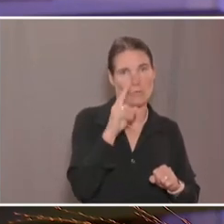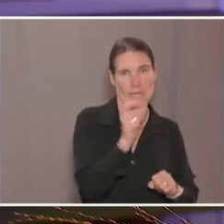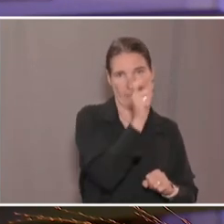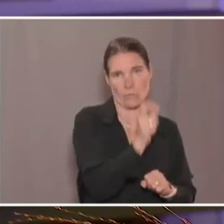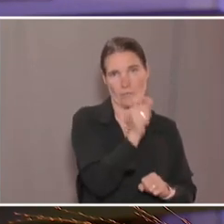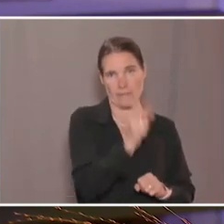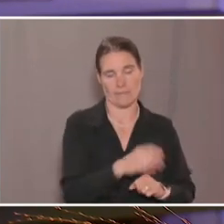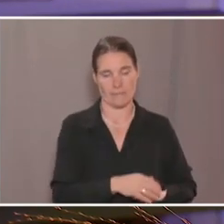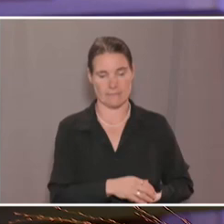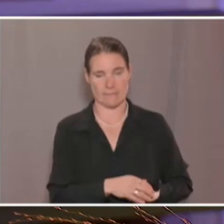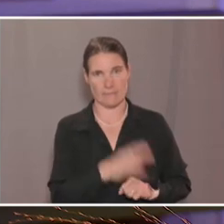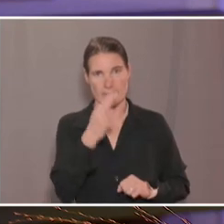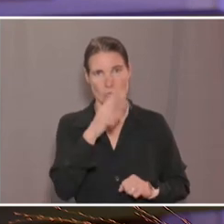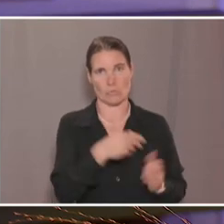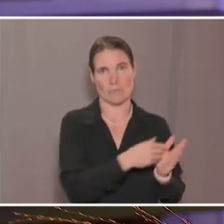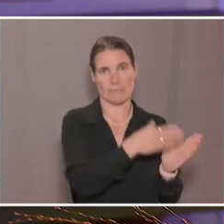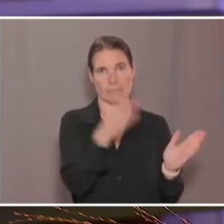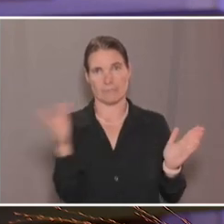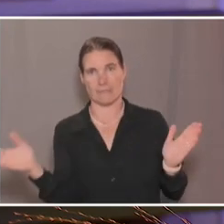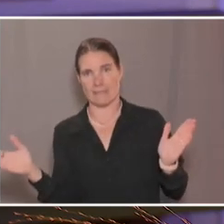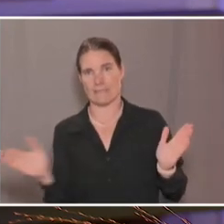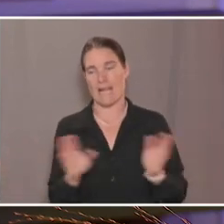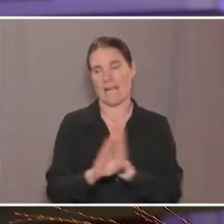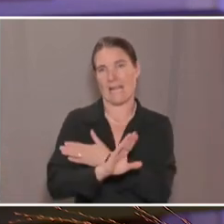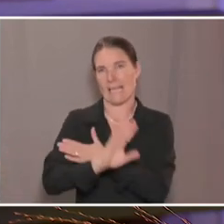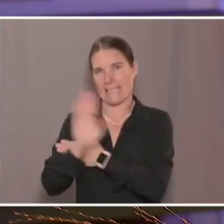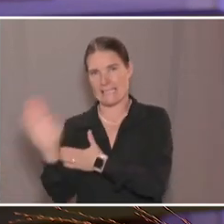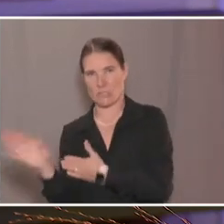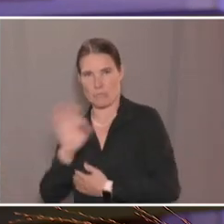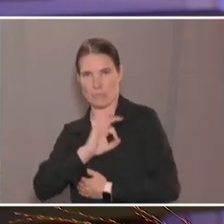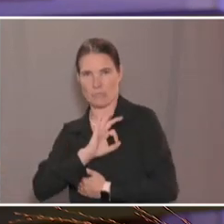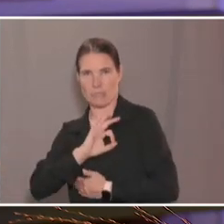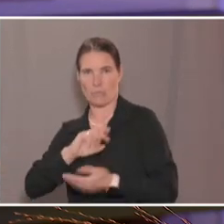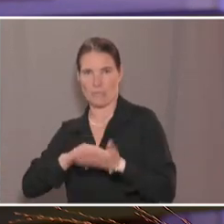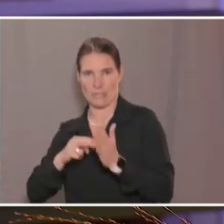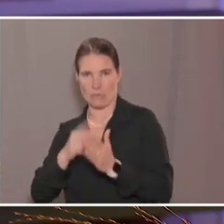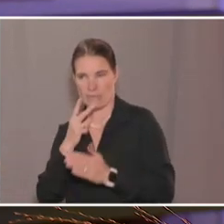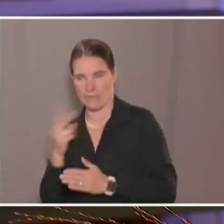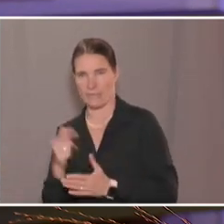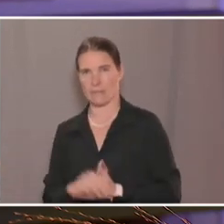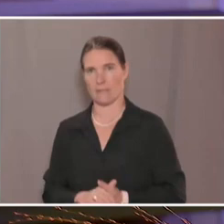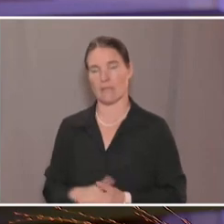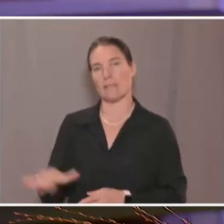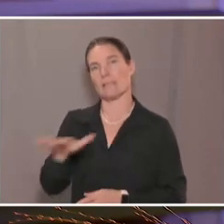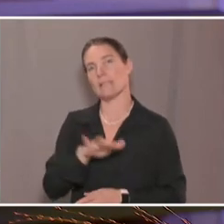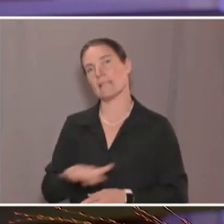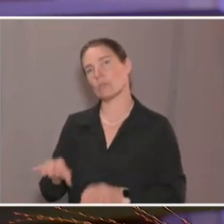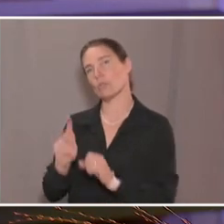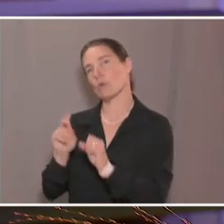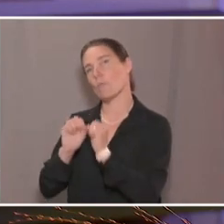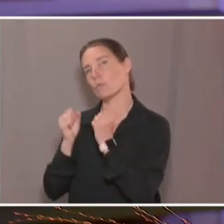dieser Hochschule ist rechtslastig gewesen. Selbst die Landespolitik und die Kommunalpolitik, die wir